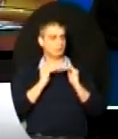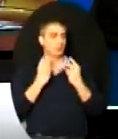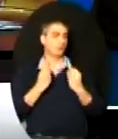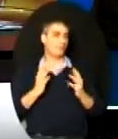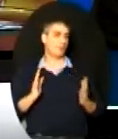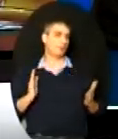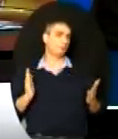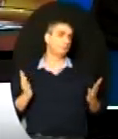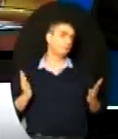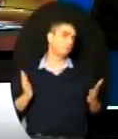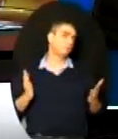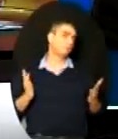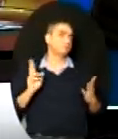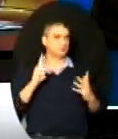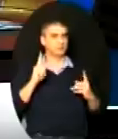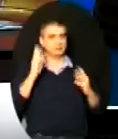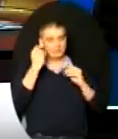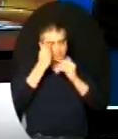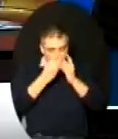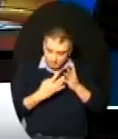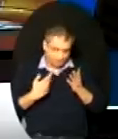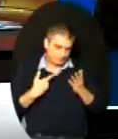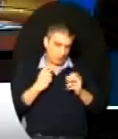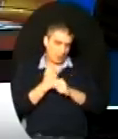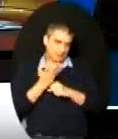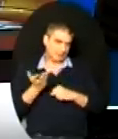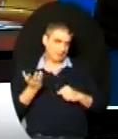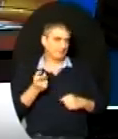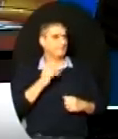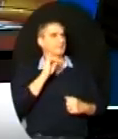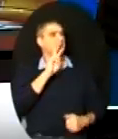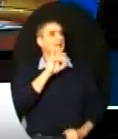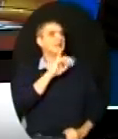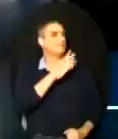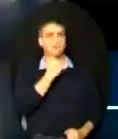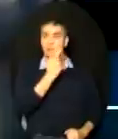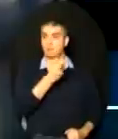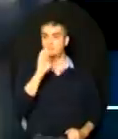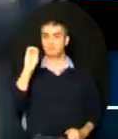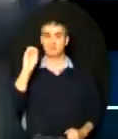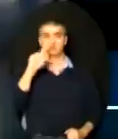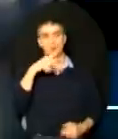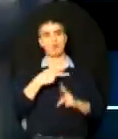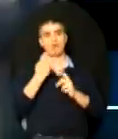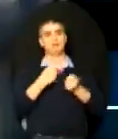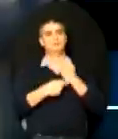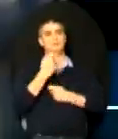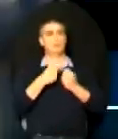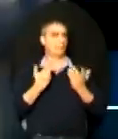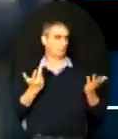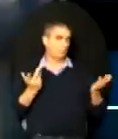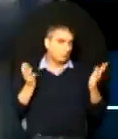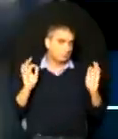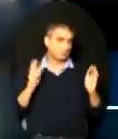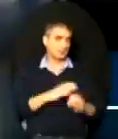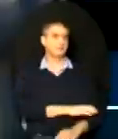טובה. צריך לרדת לפרטים, אני לא... יריב, בעצם מה שאומר מיקי זוהר זה רק מסחר קמעונאי.